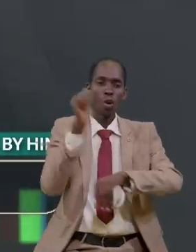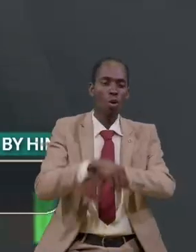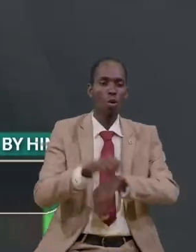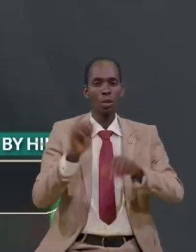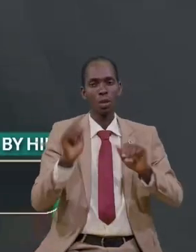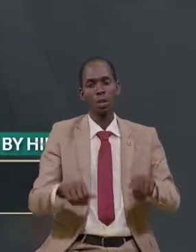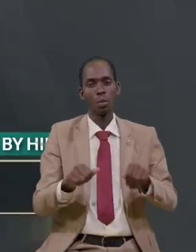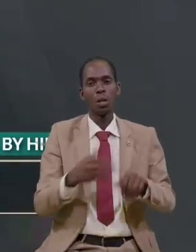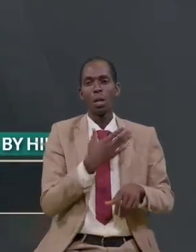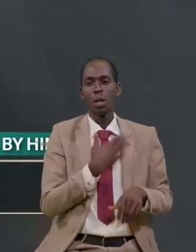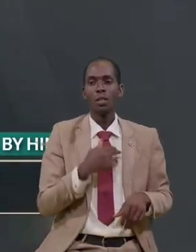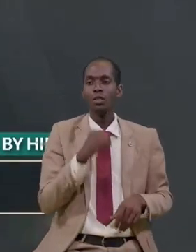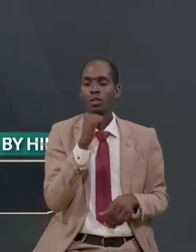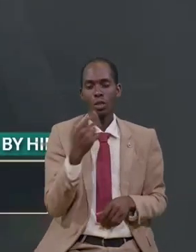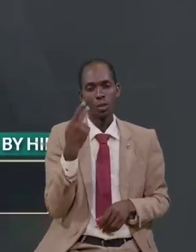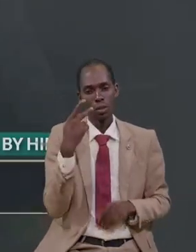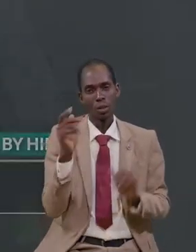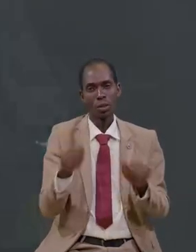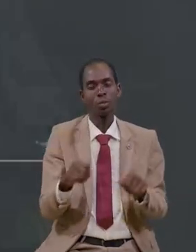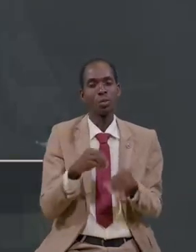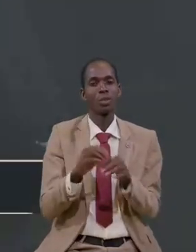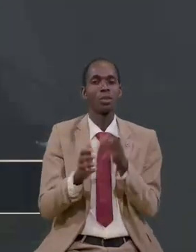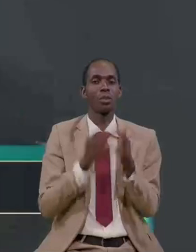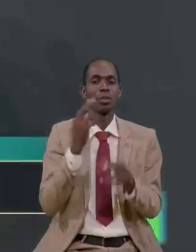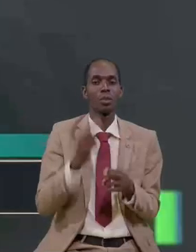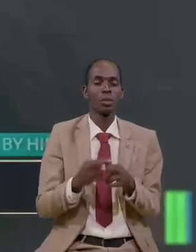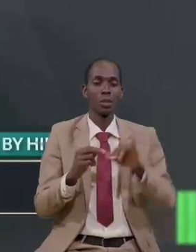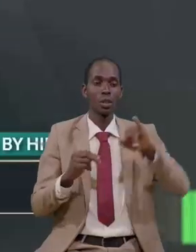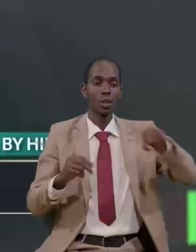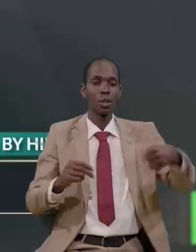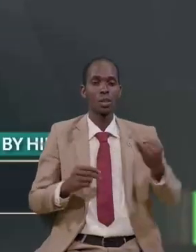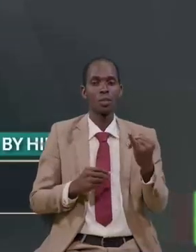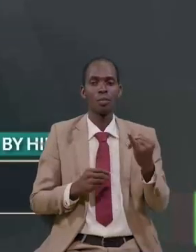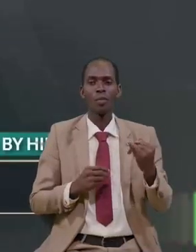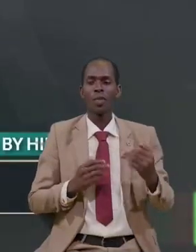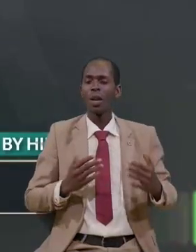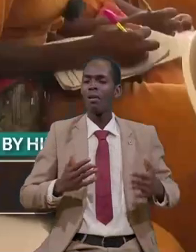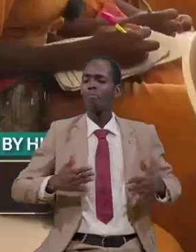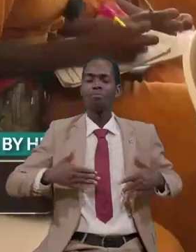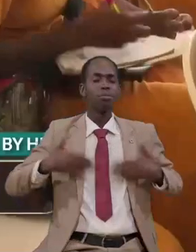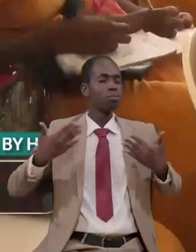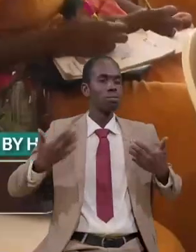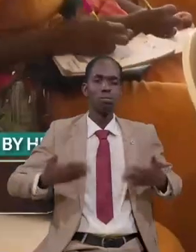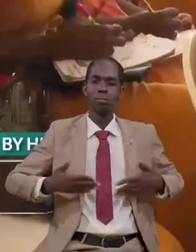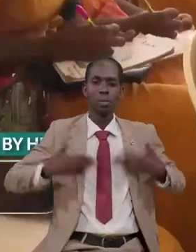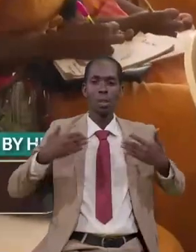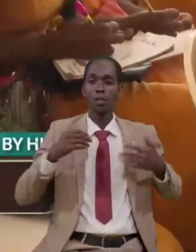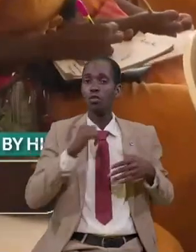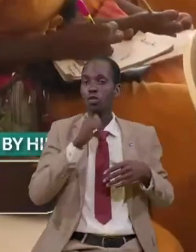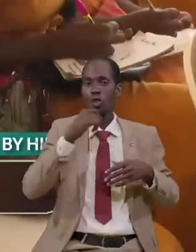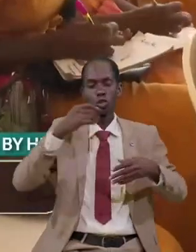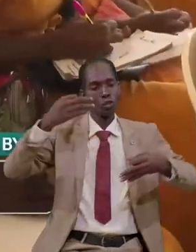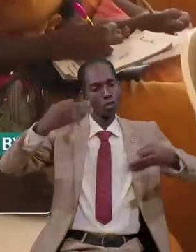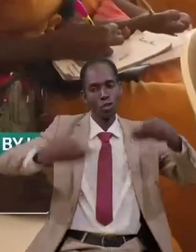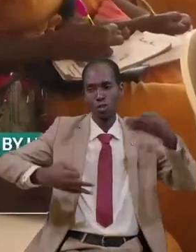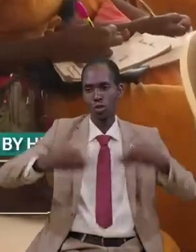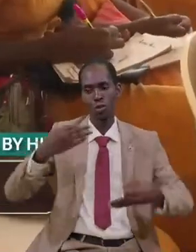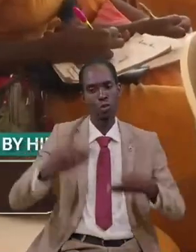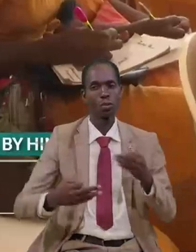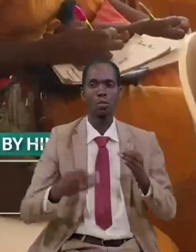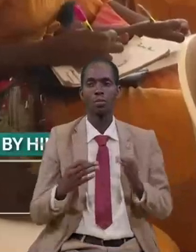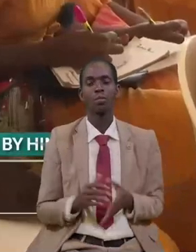non invisible. Le G. Joyeux et non